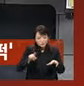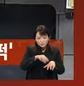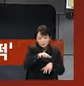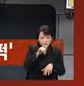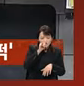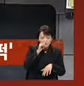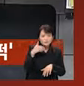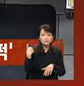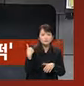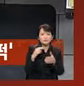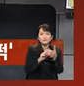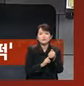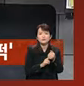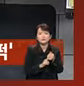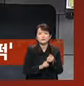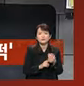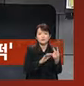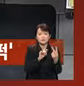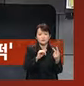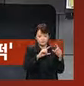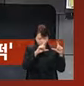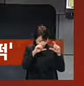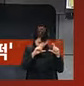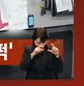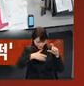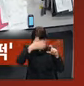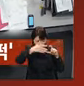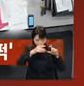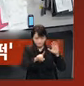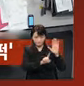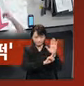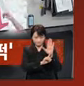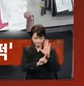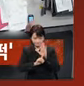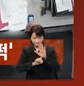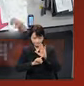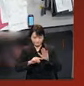상태입니다. 경찰은 두 남성의 얼굴이 찍힌 영상을 대대적으로 공개해서 수배에 나섰습니다.